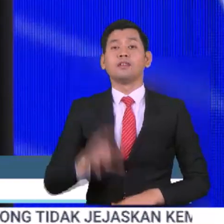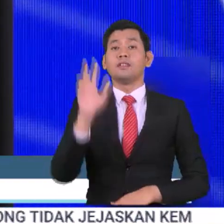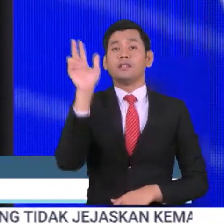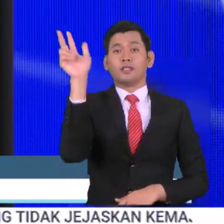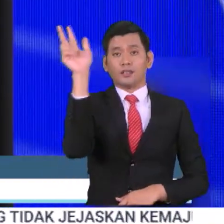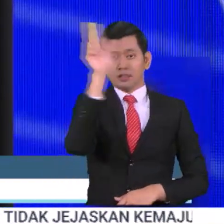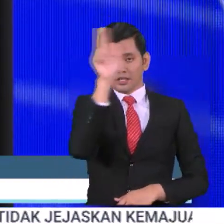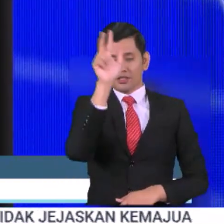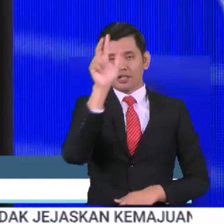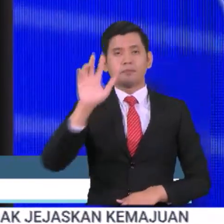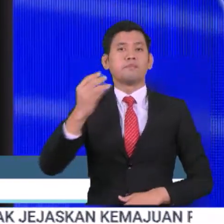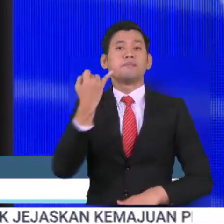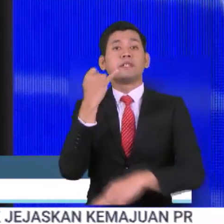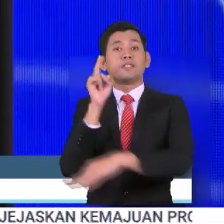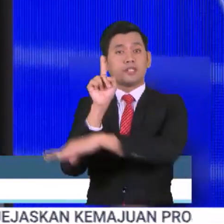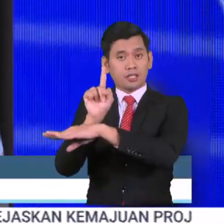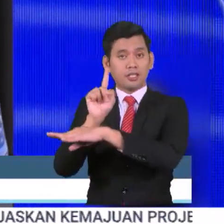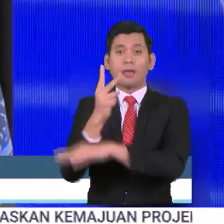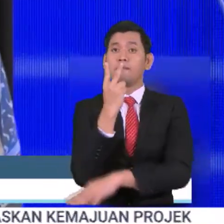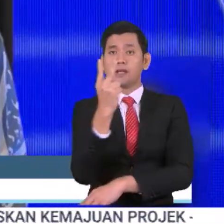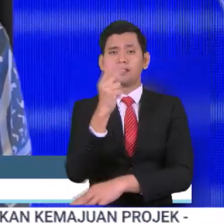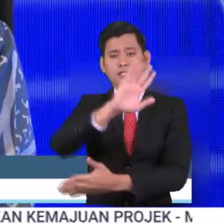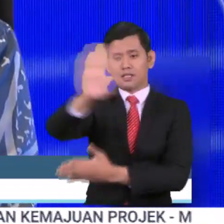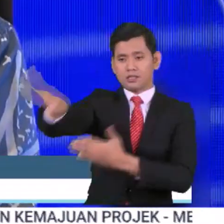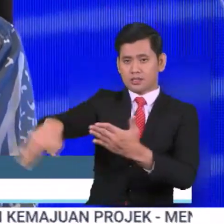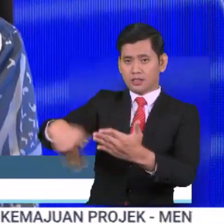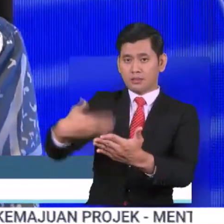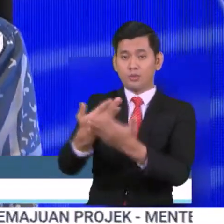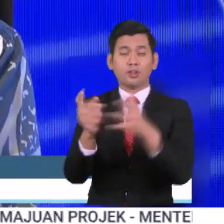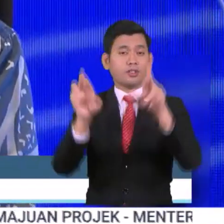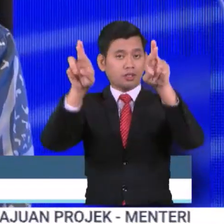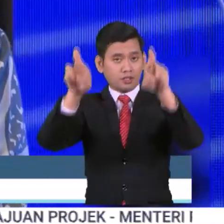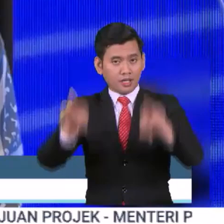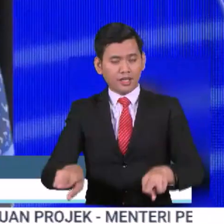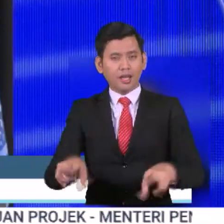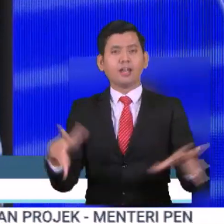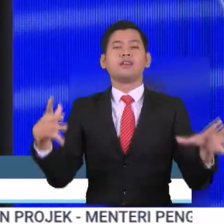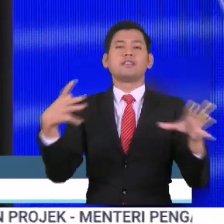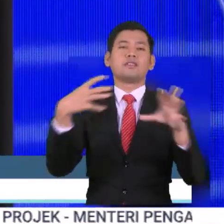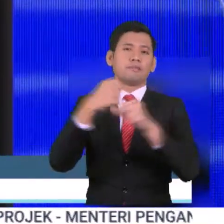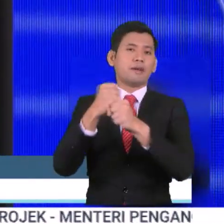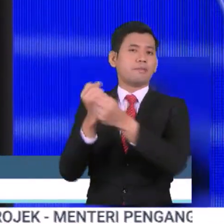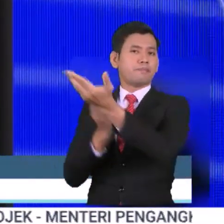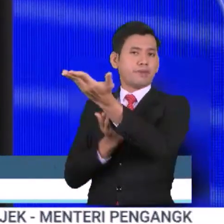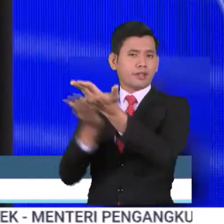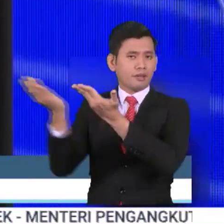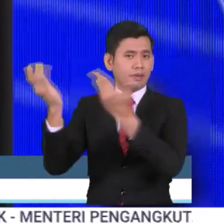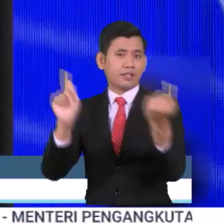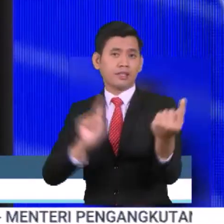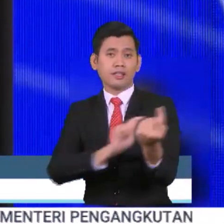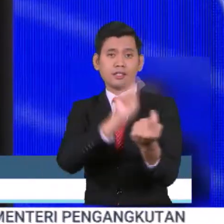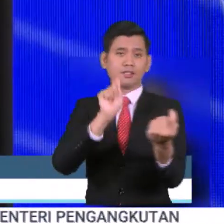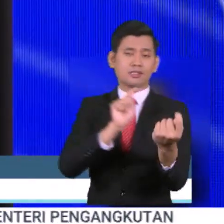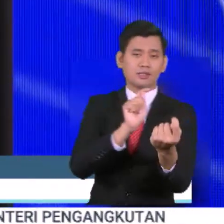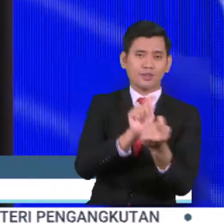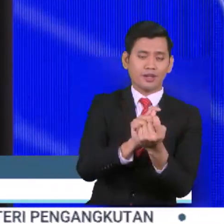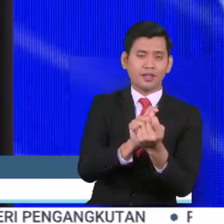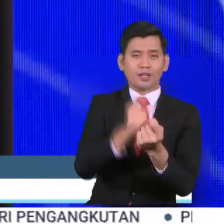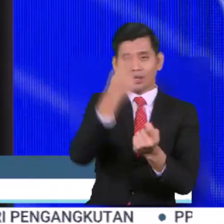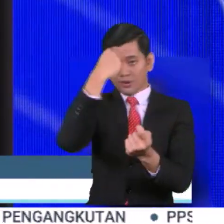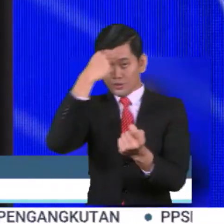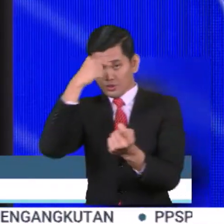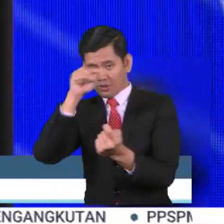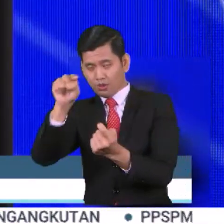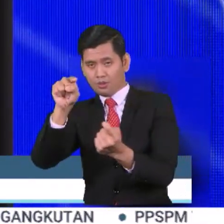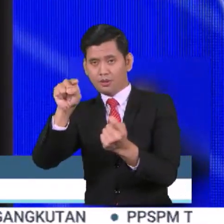Kerajaan berikrar memastikan semua rakyat menikmati akses yang universal dari segi infrastruktur